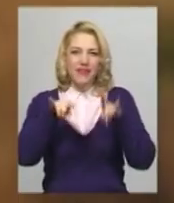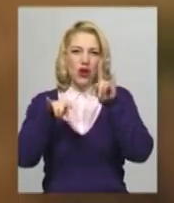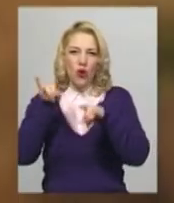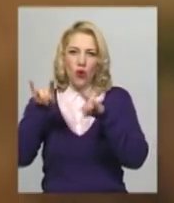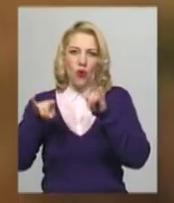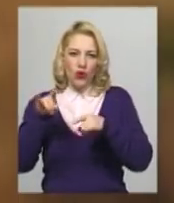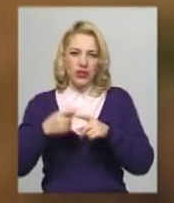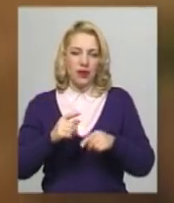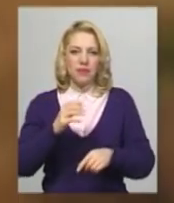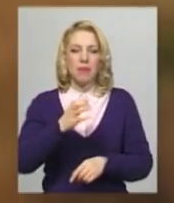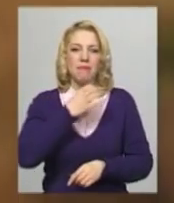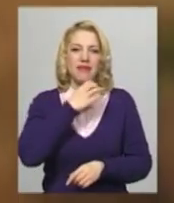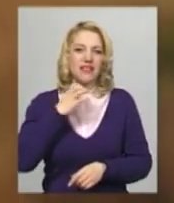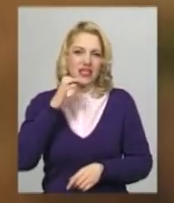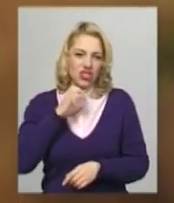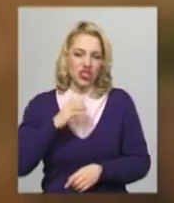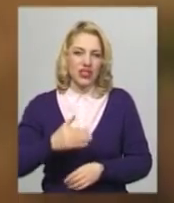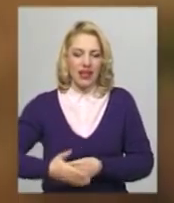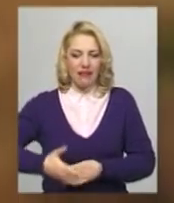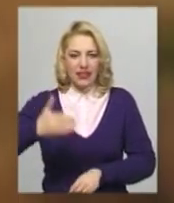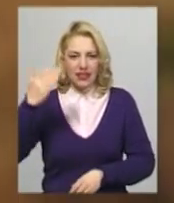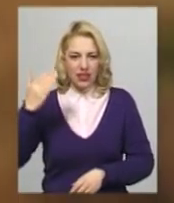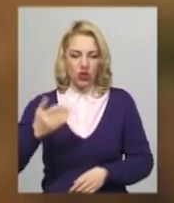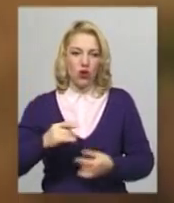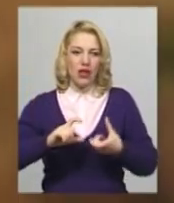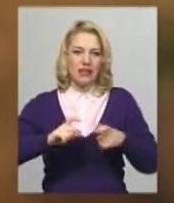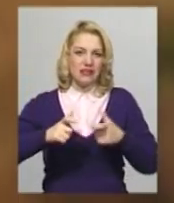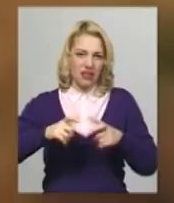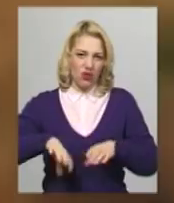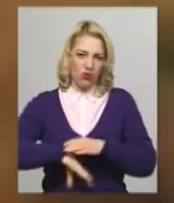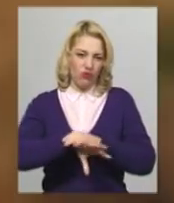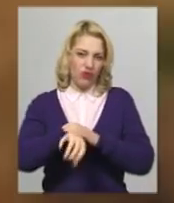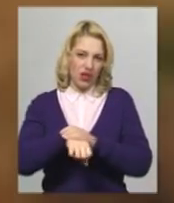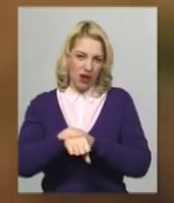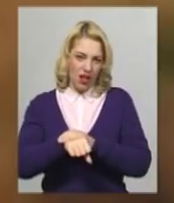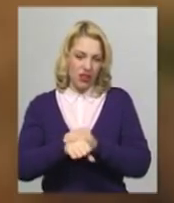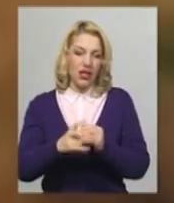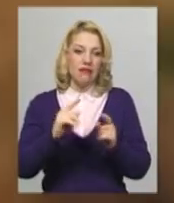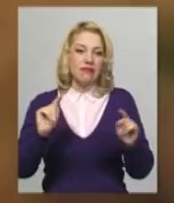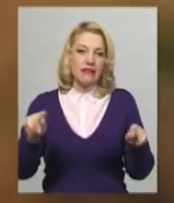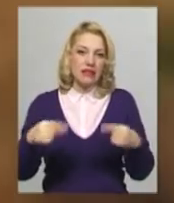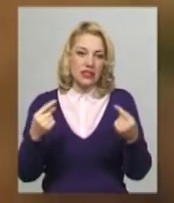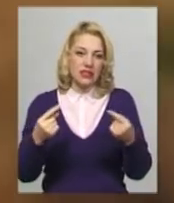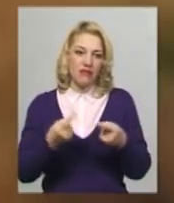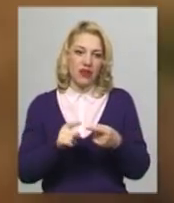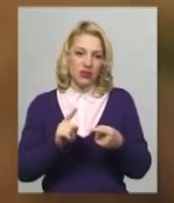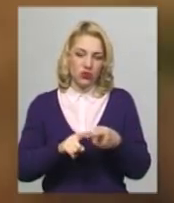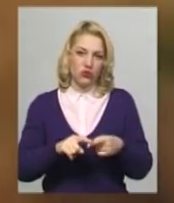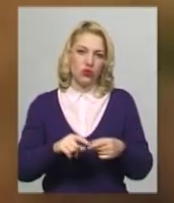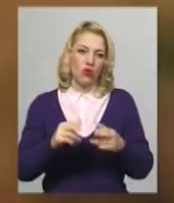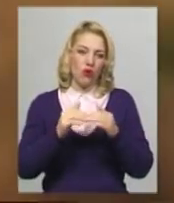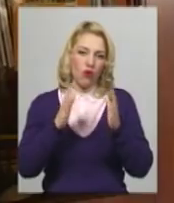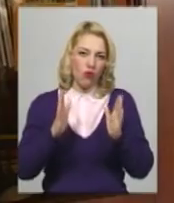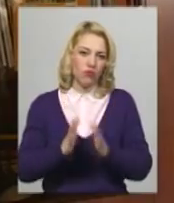прорізей в північному крилі палацового комплексу. Цеглу з однієї вкрали, каже Сергій Шпаковський. На реставрацію палацового комплексу необхідні